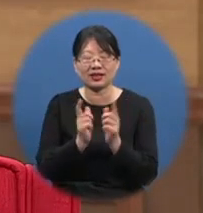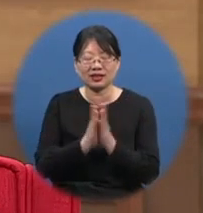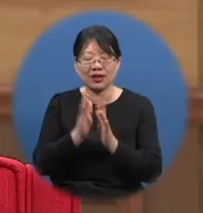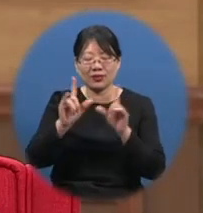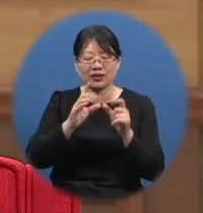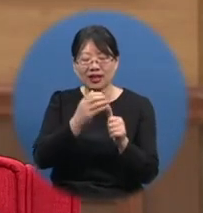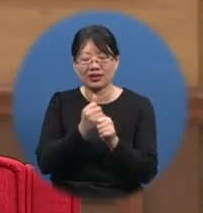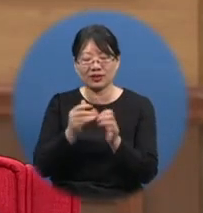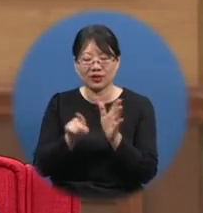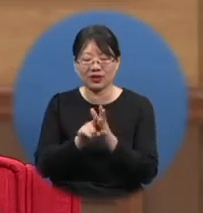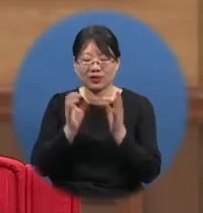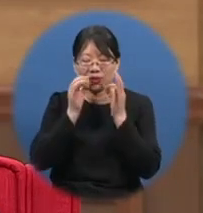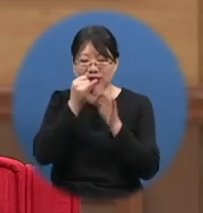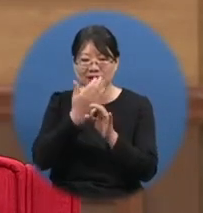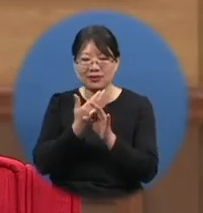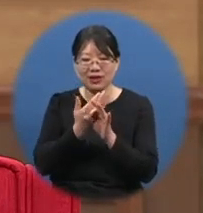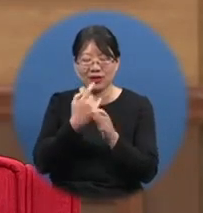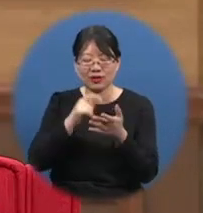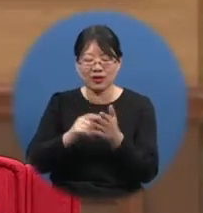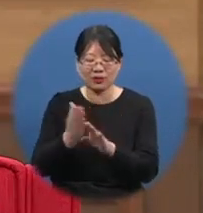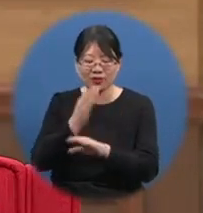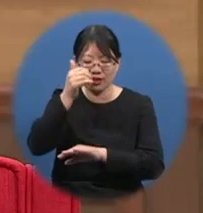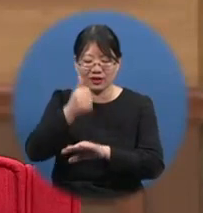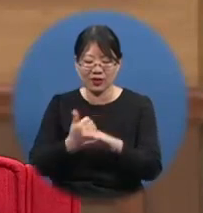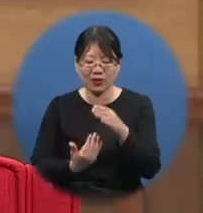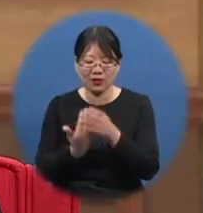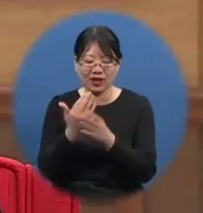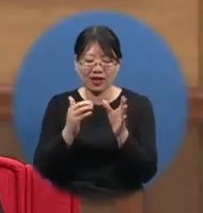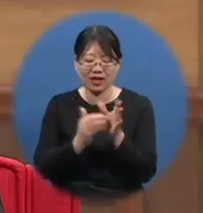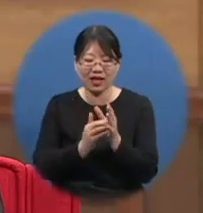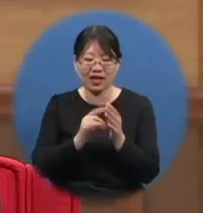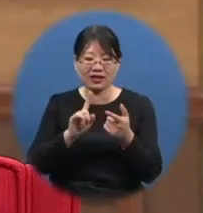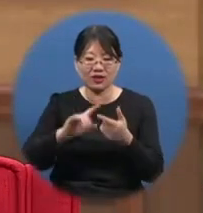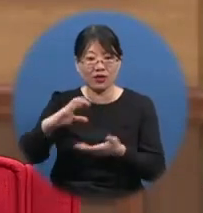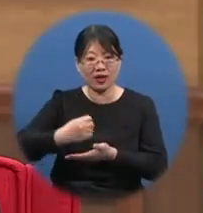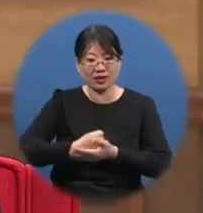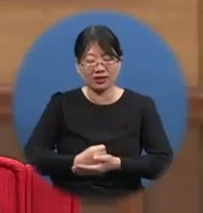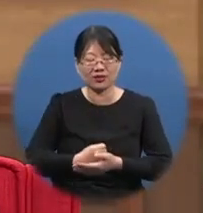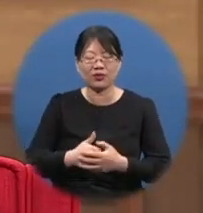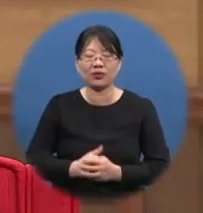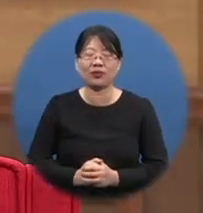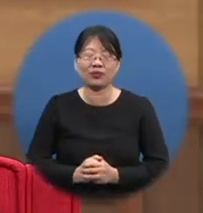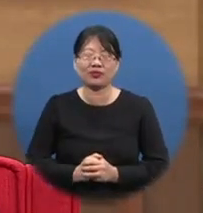실체를 잡기 위한 노력을 하다 보면 쉬운 것부터 결과가 나올 거다 하는 것을 가지고